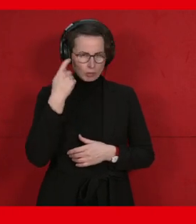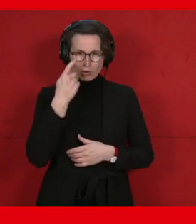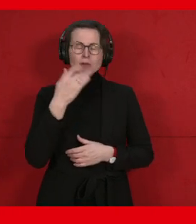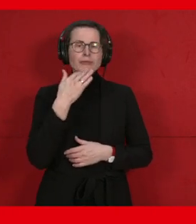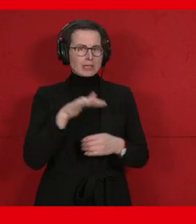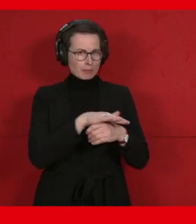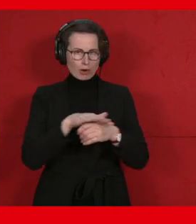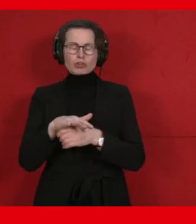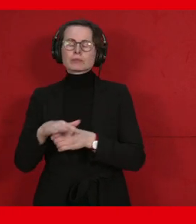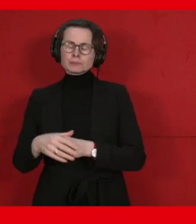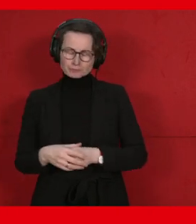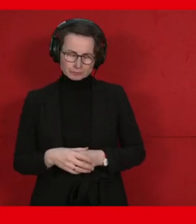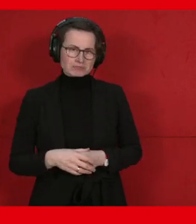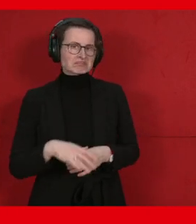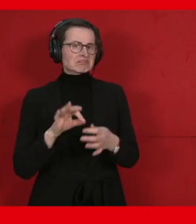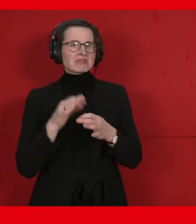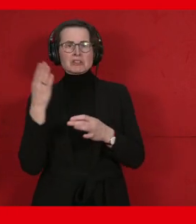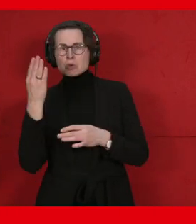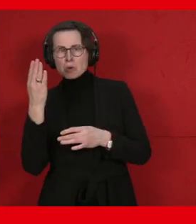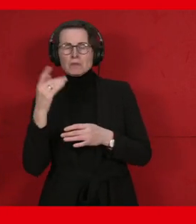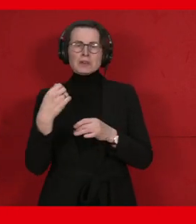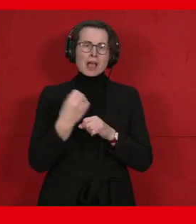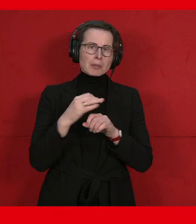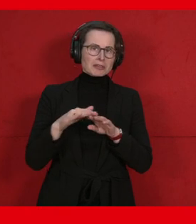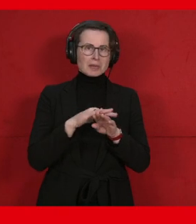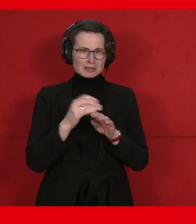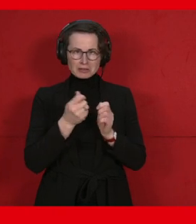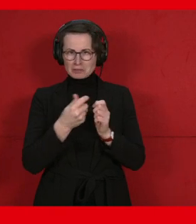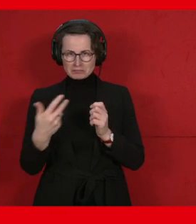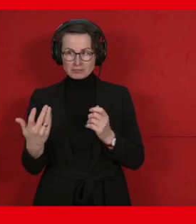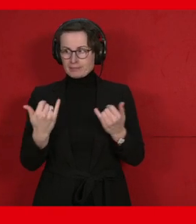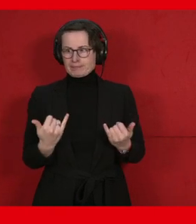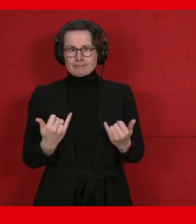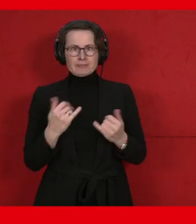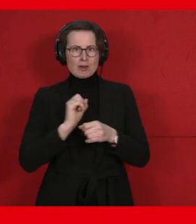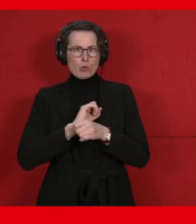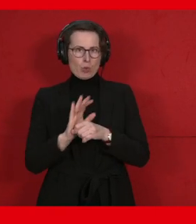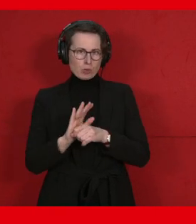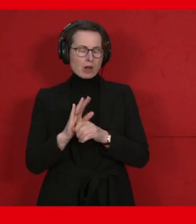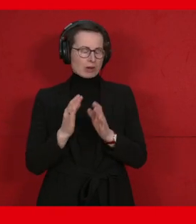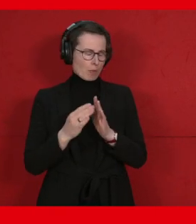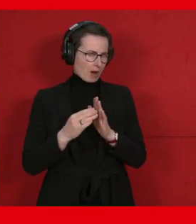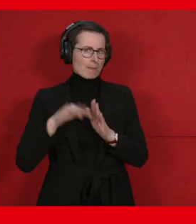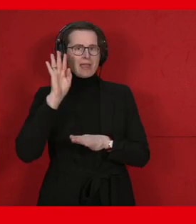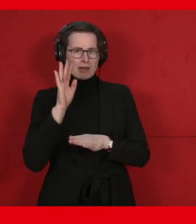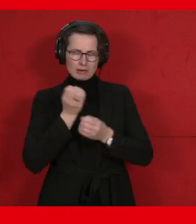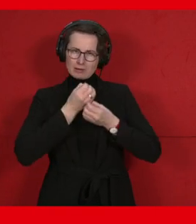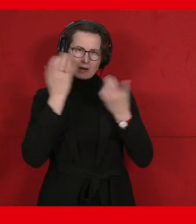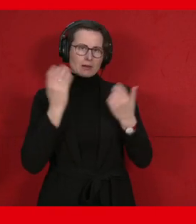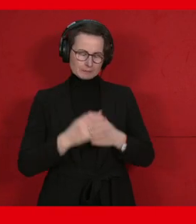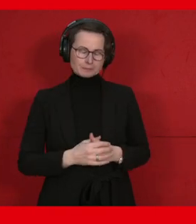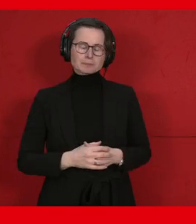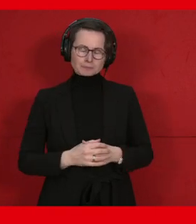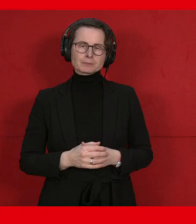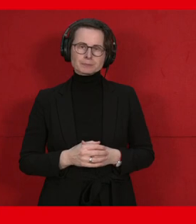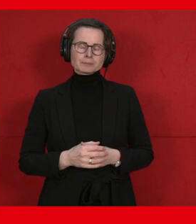Branchen, was die Zukunft und was die Arbeitsplätze anbelangt. Jetzt natürlich noch mal ein bisschen geboostet durch die